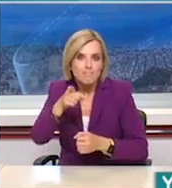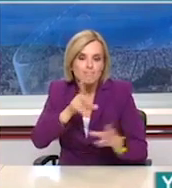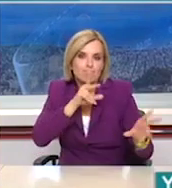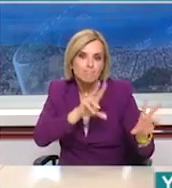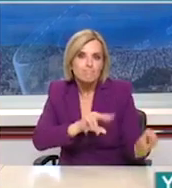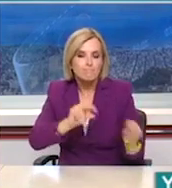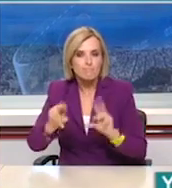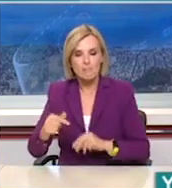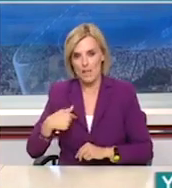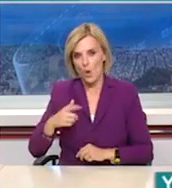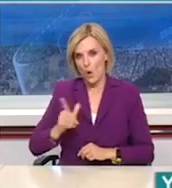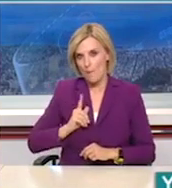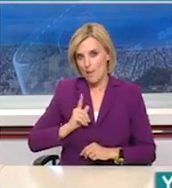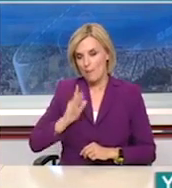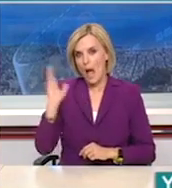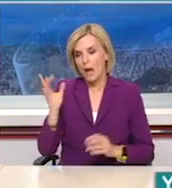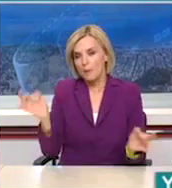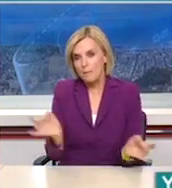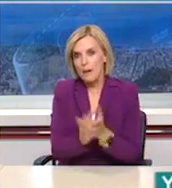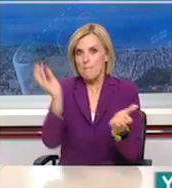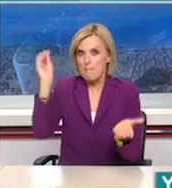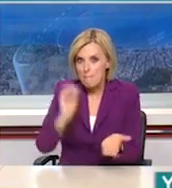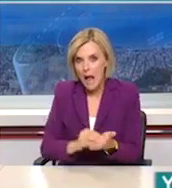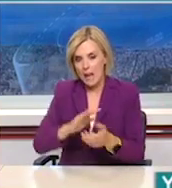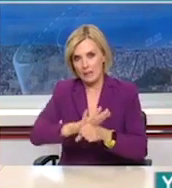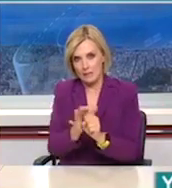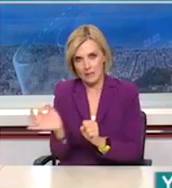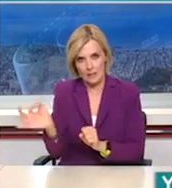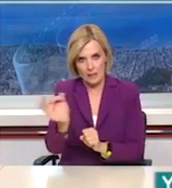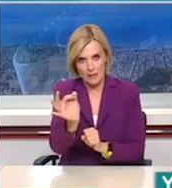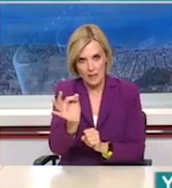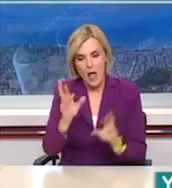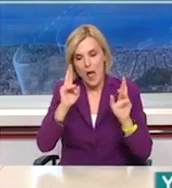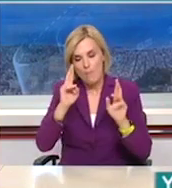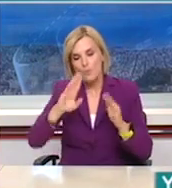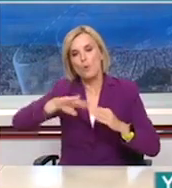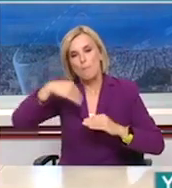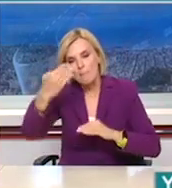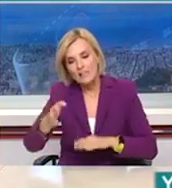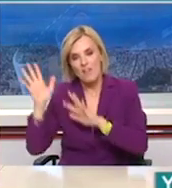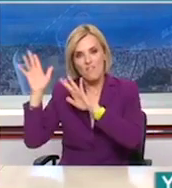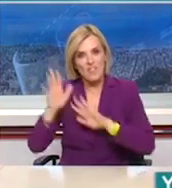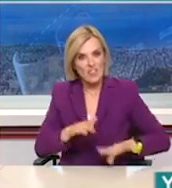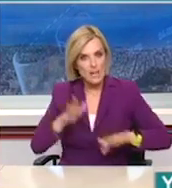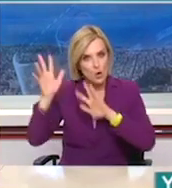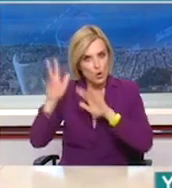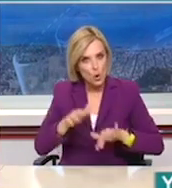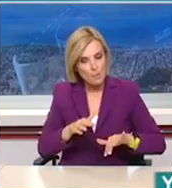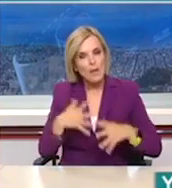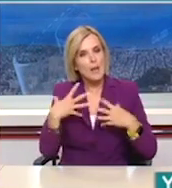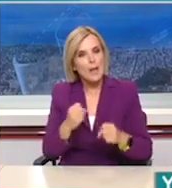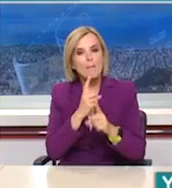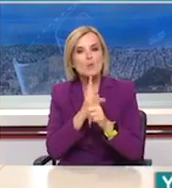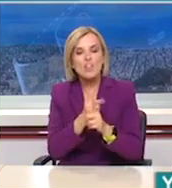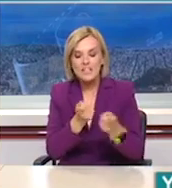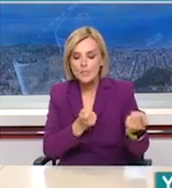αναμένω, ιδιαίτερα αν υπάρξει δεύτερο κύμα του ιού, ελπίζω όχι το καλοκαίρι αλλά το φθινόπωρο, να υπάρχουν αντίστοιχες ταξιδιωτικές